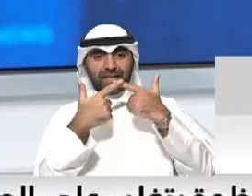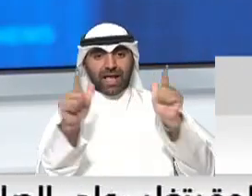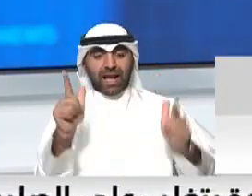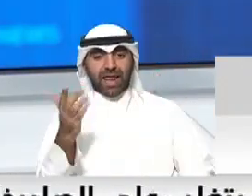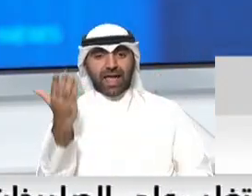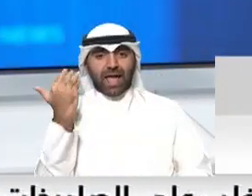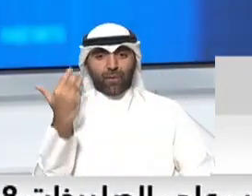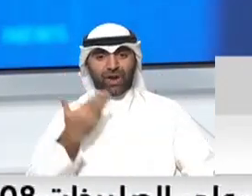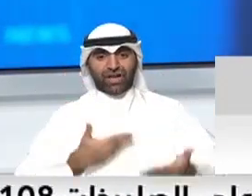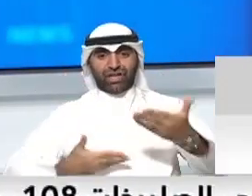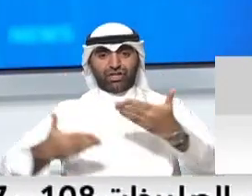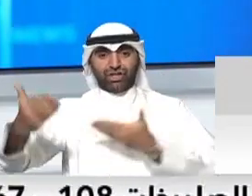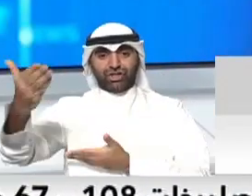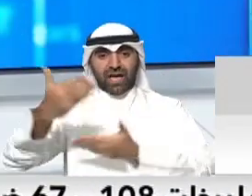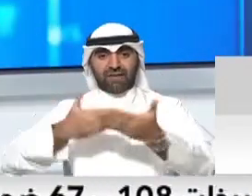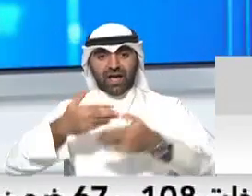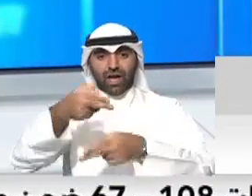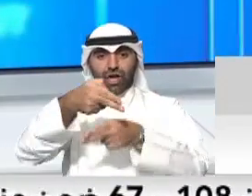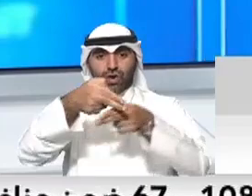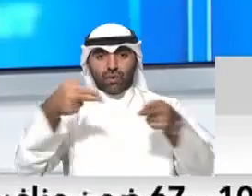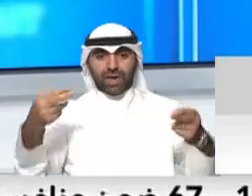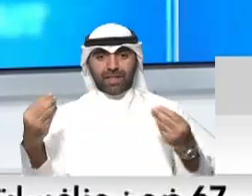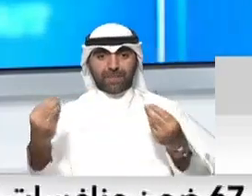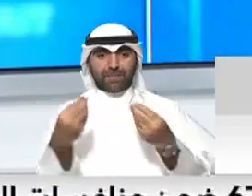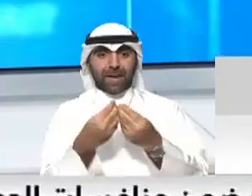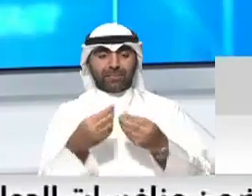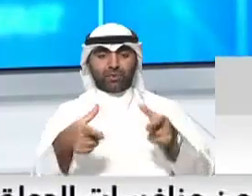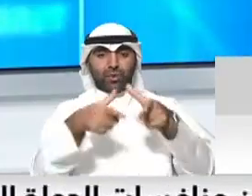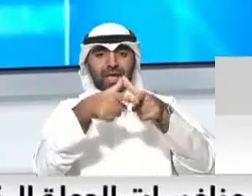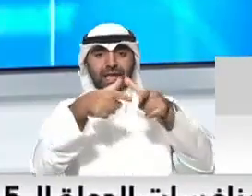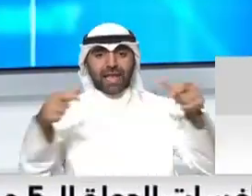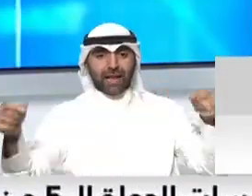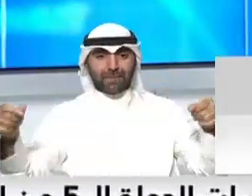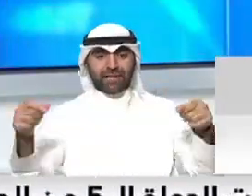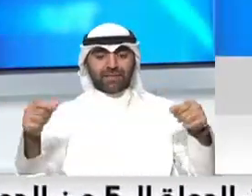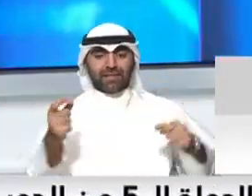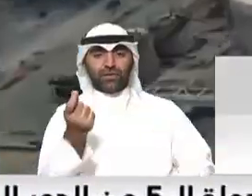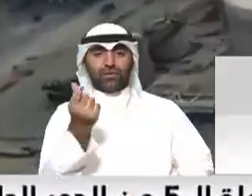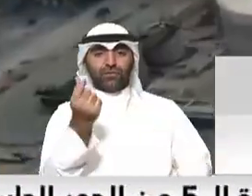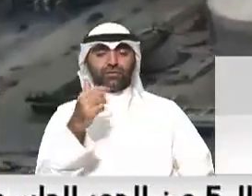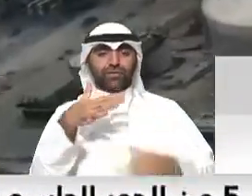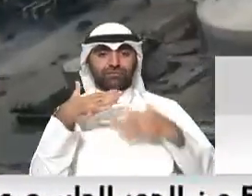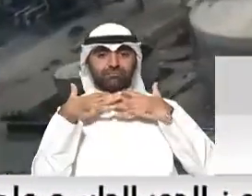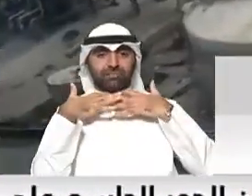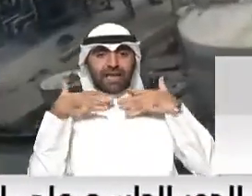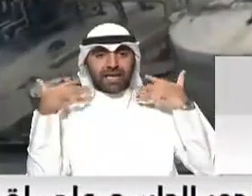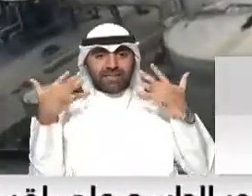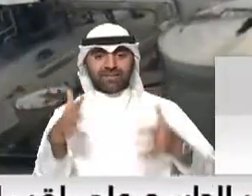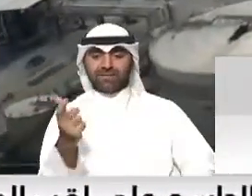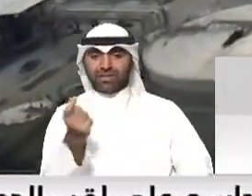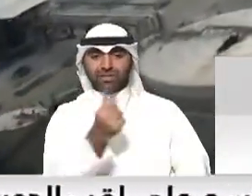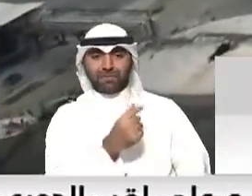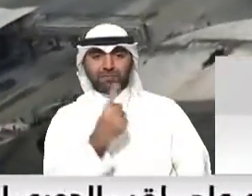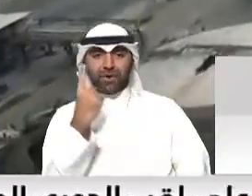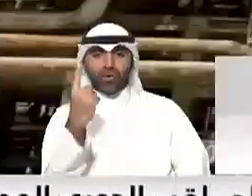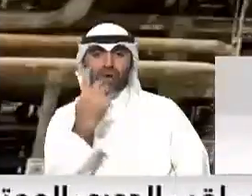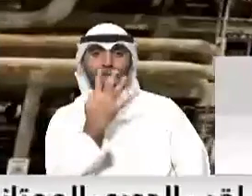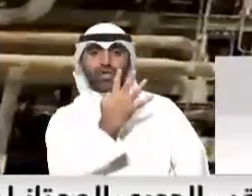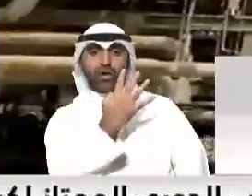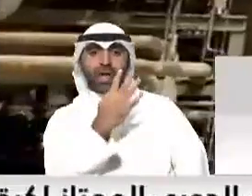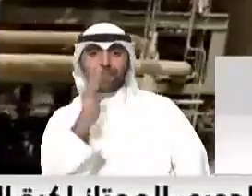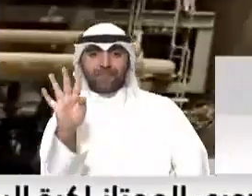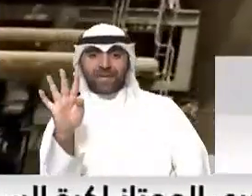تراجع بنسبه 41% مقارنه بالعام الماضي ليصل الى 400 مليون